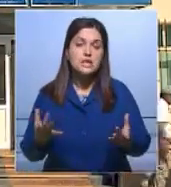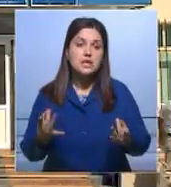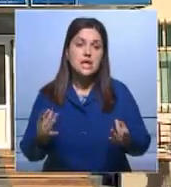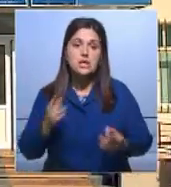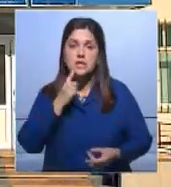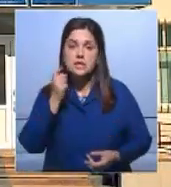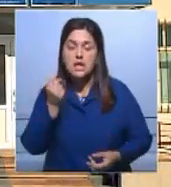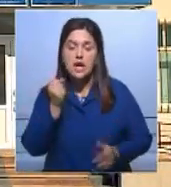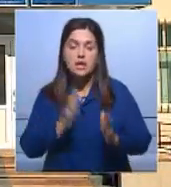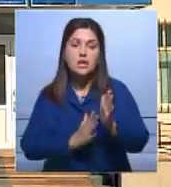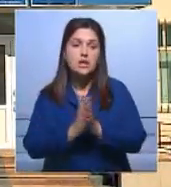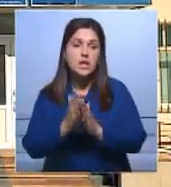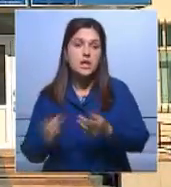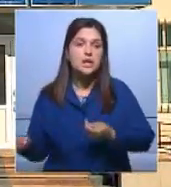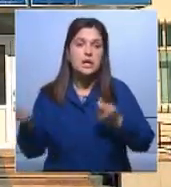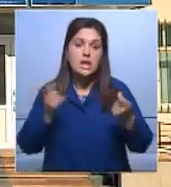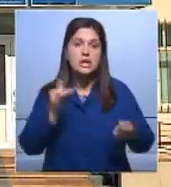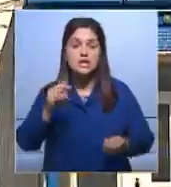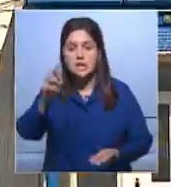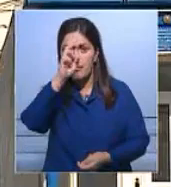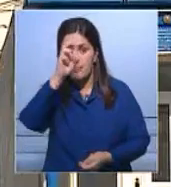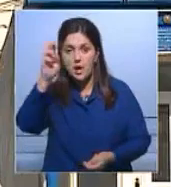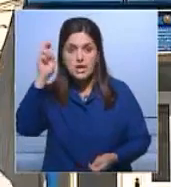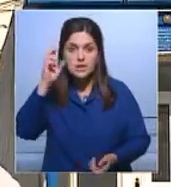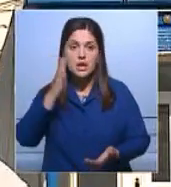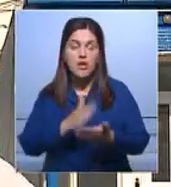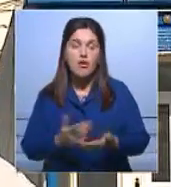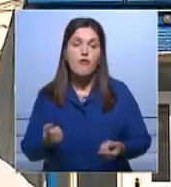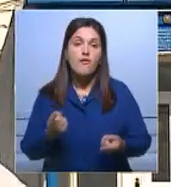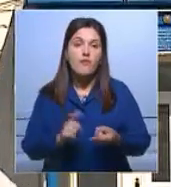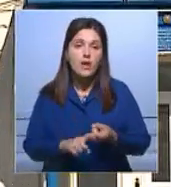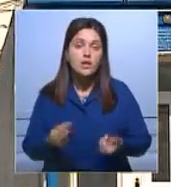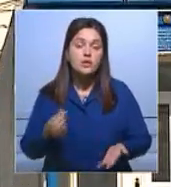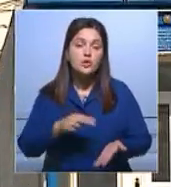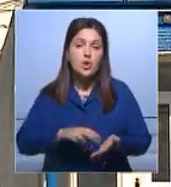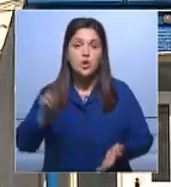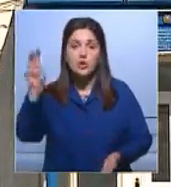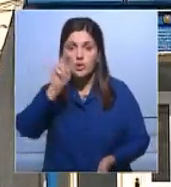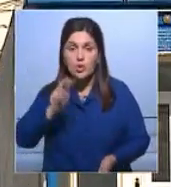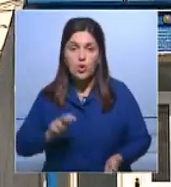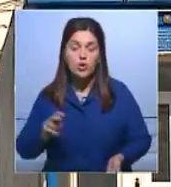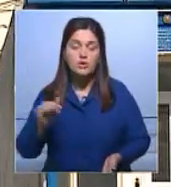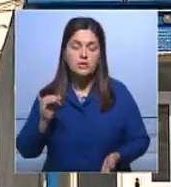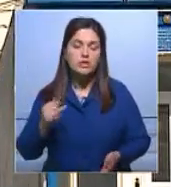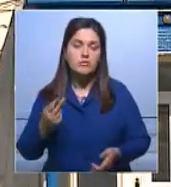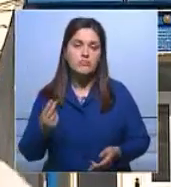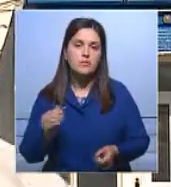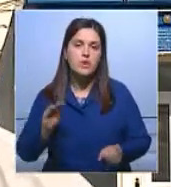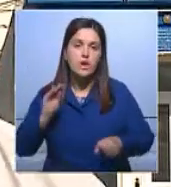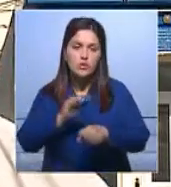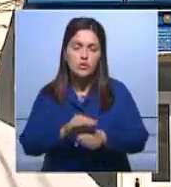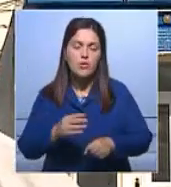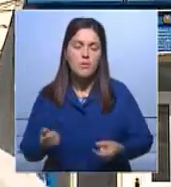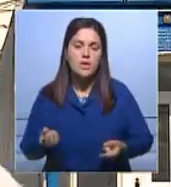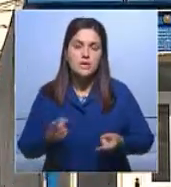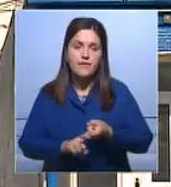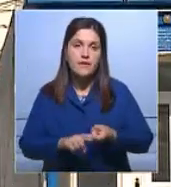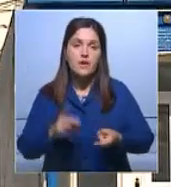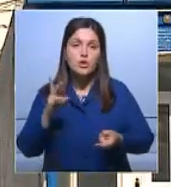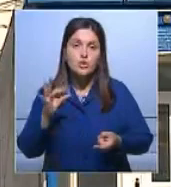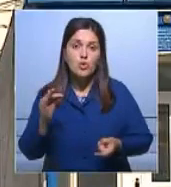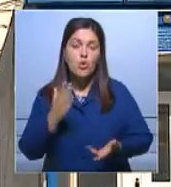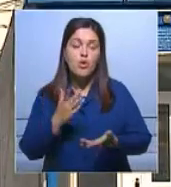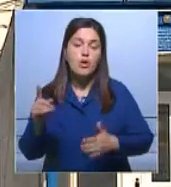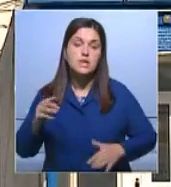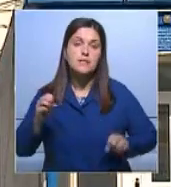сахарный тростник, завозят из Бразилии. В зависимости от курса доллара складывается и стоимость его поставок. Но в